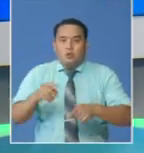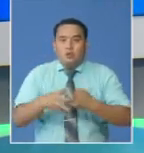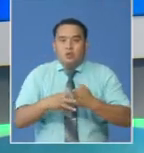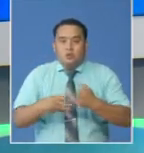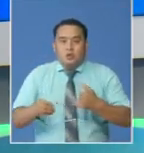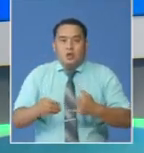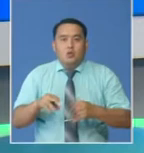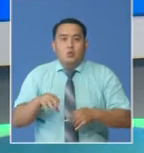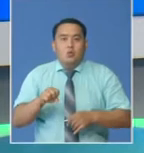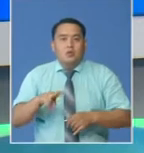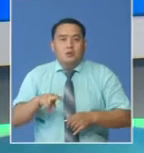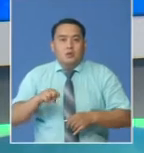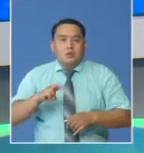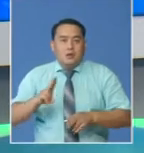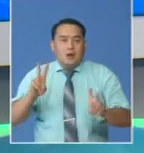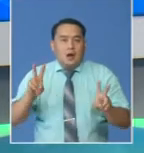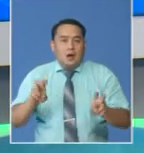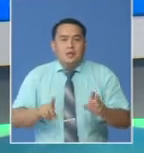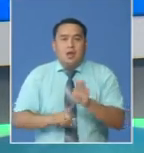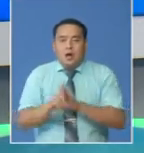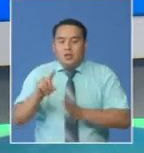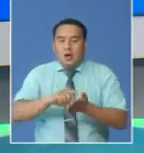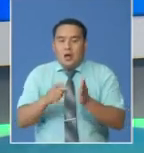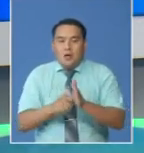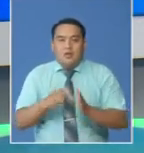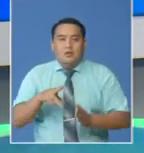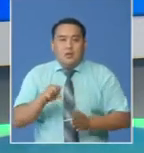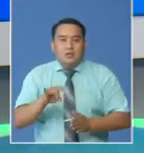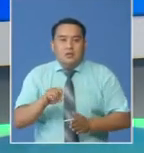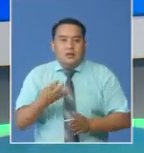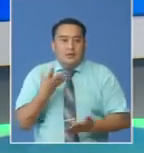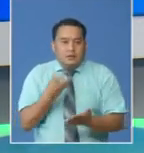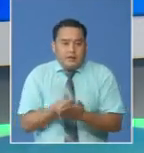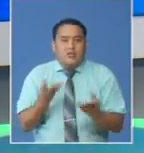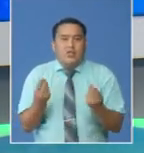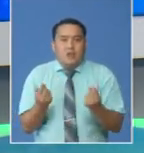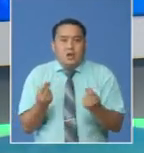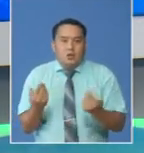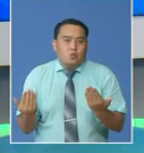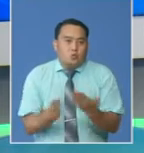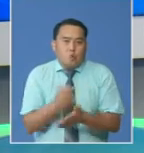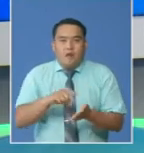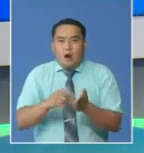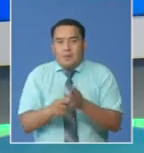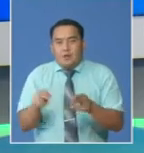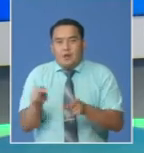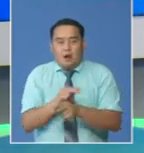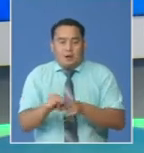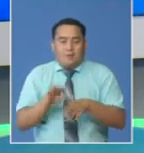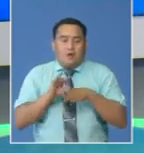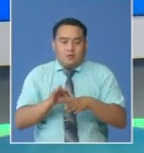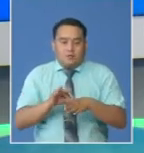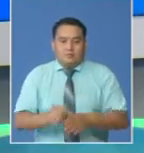тек» учитель начальных классов школы имени Сарсенбая Бисимбетула на собственные средства обновила свой кабинет. Азат